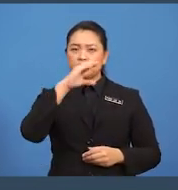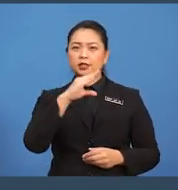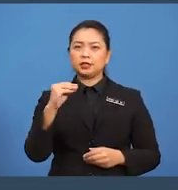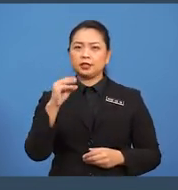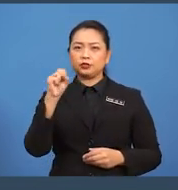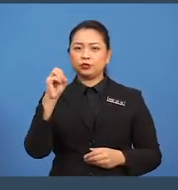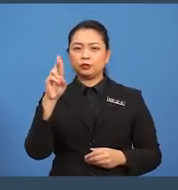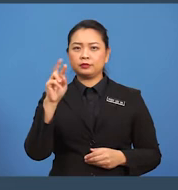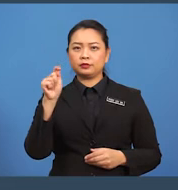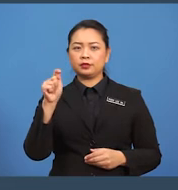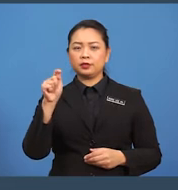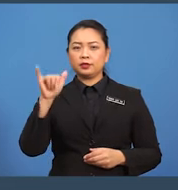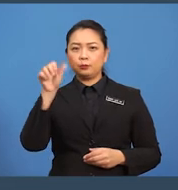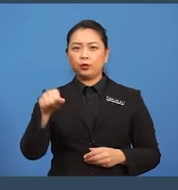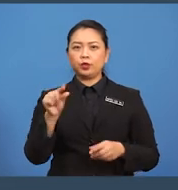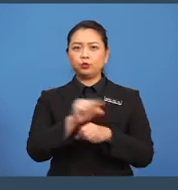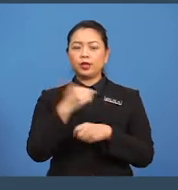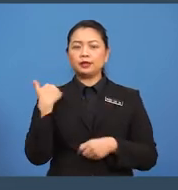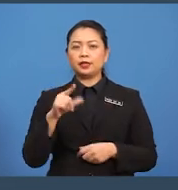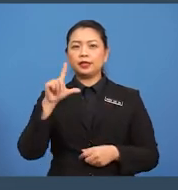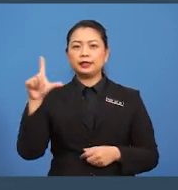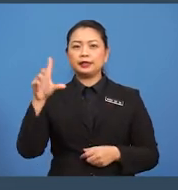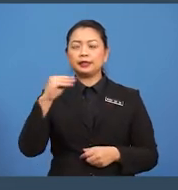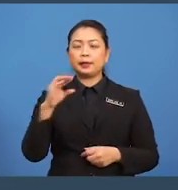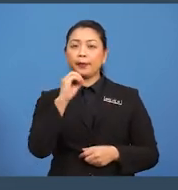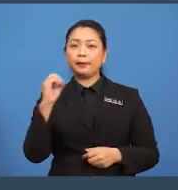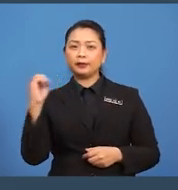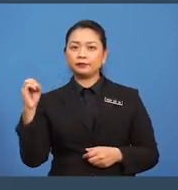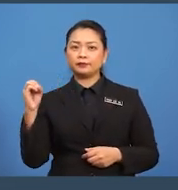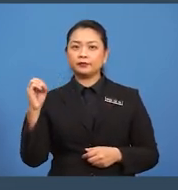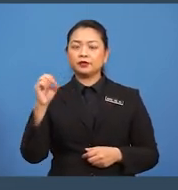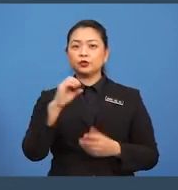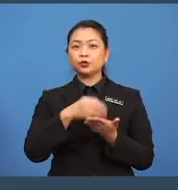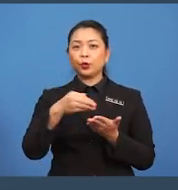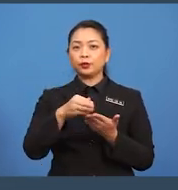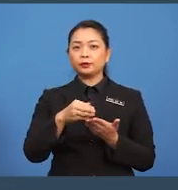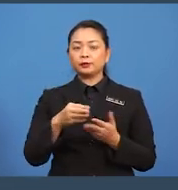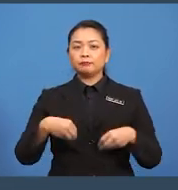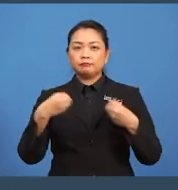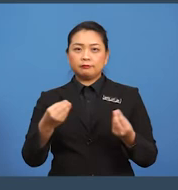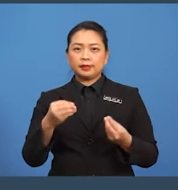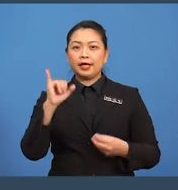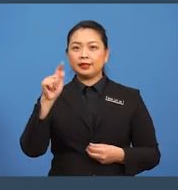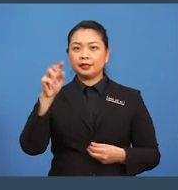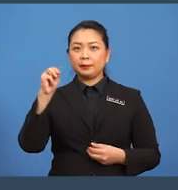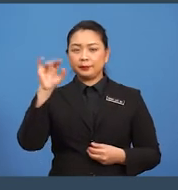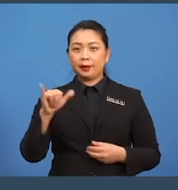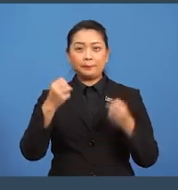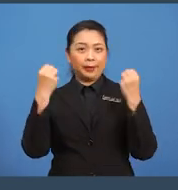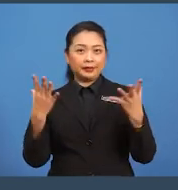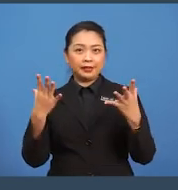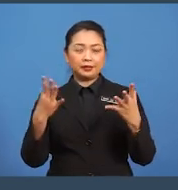sort yang boleh digunakan adalah linear search dan bubble sort. Manakala bagi senarai item yang